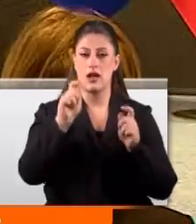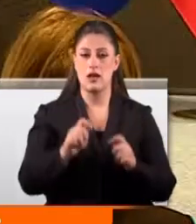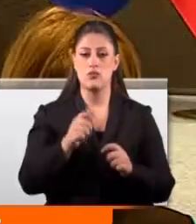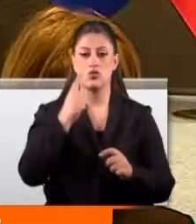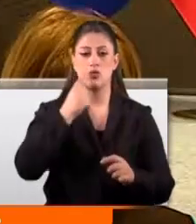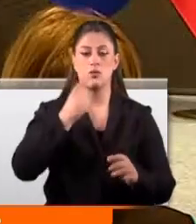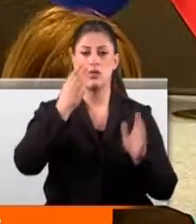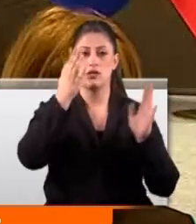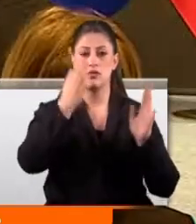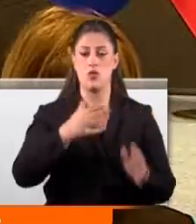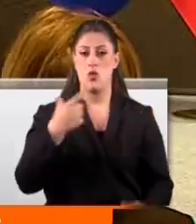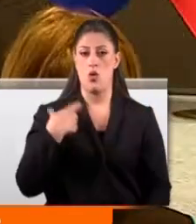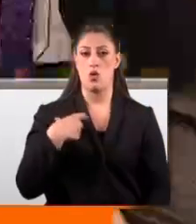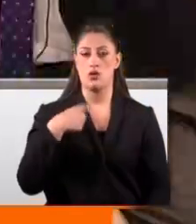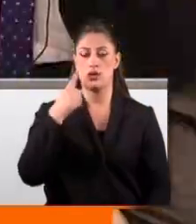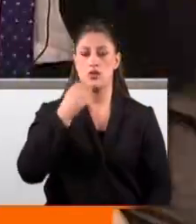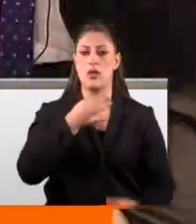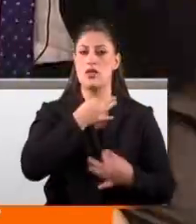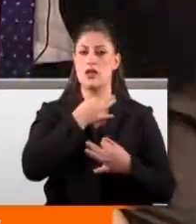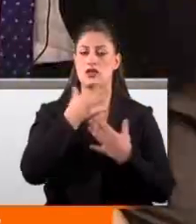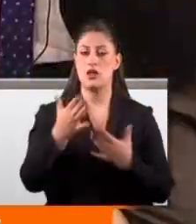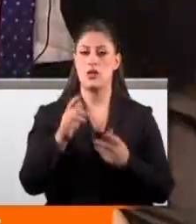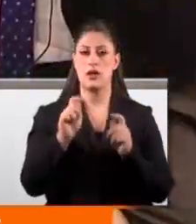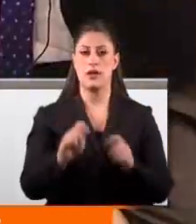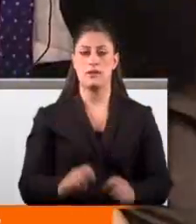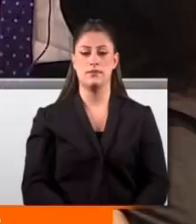Erdoğan'a özel olarak teşekkür etti.